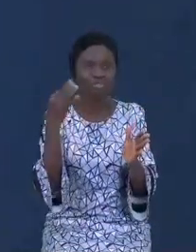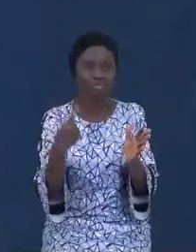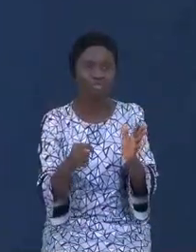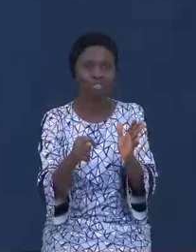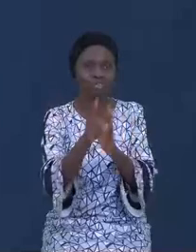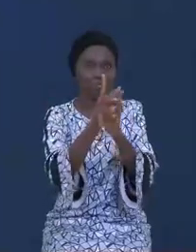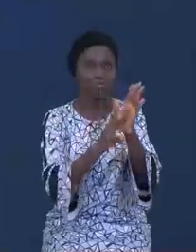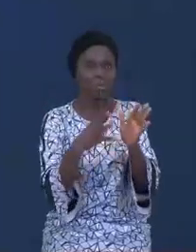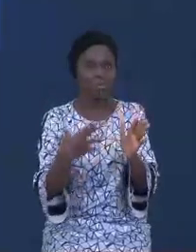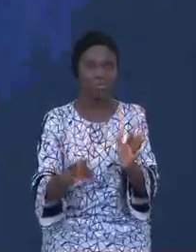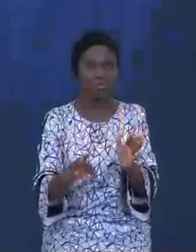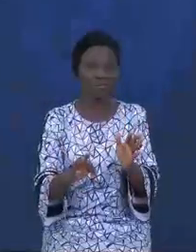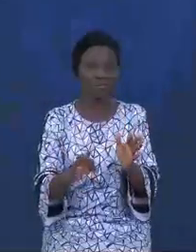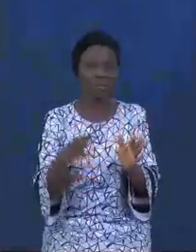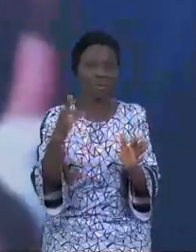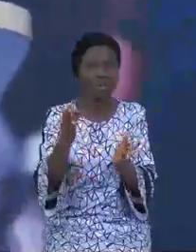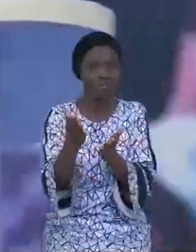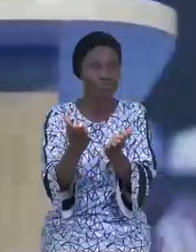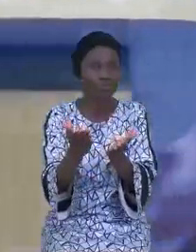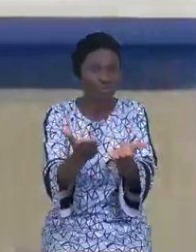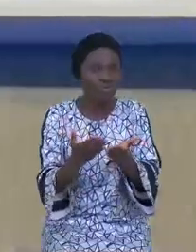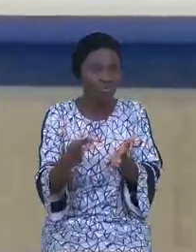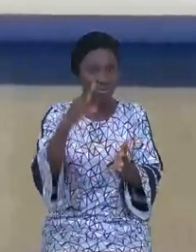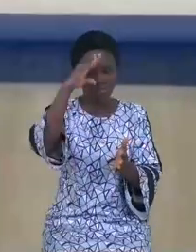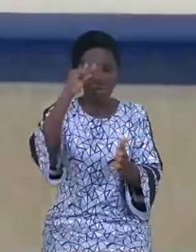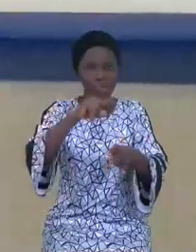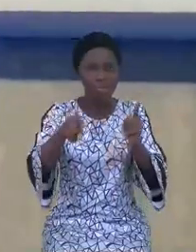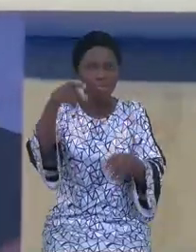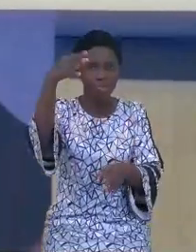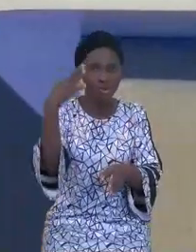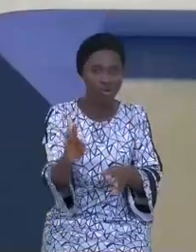l'homme, mais de Dieu.